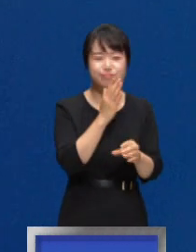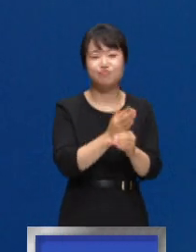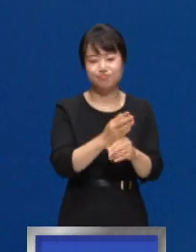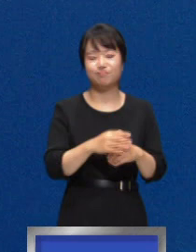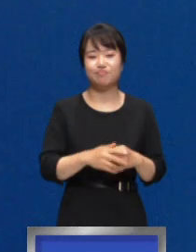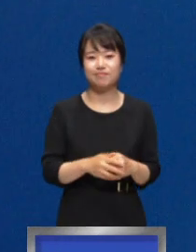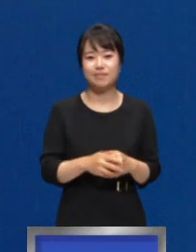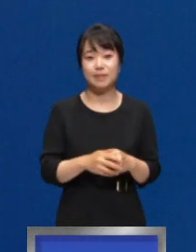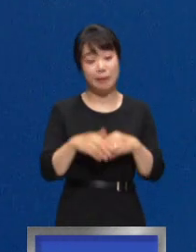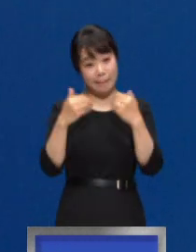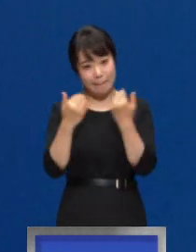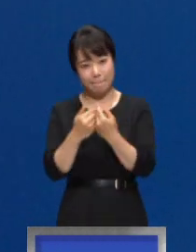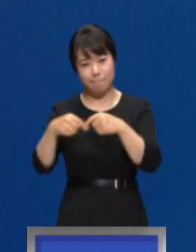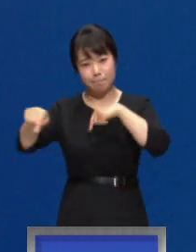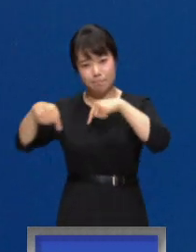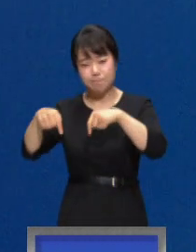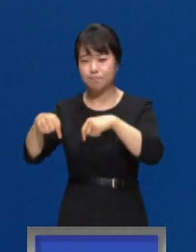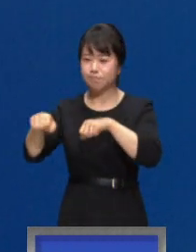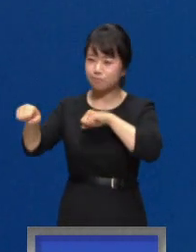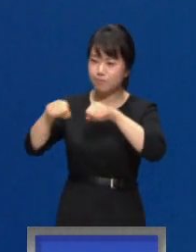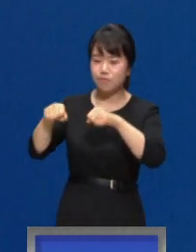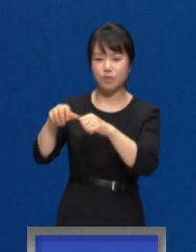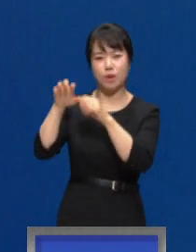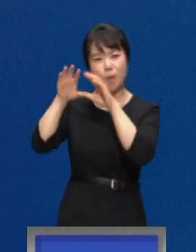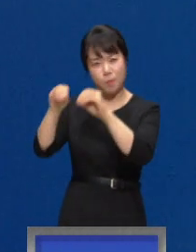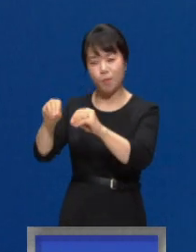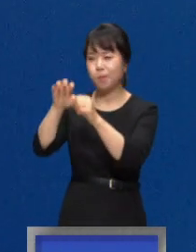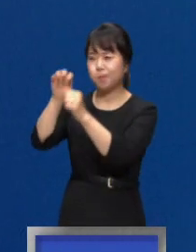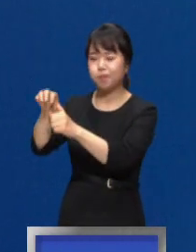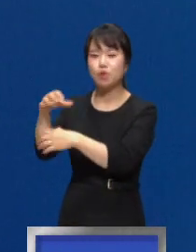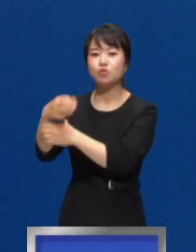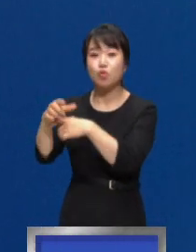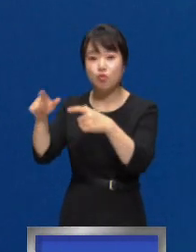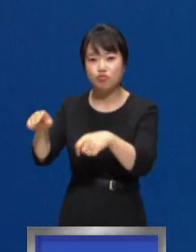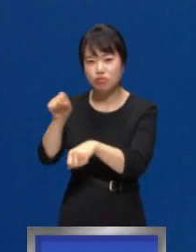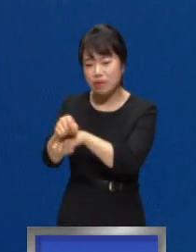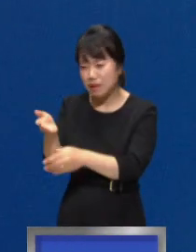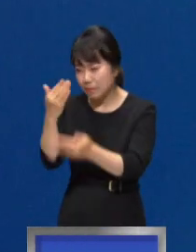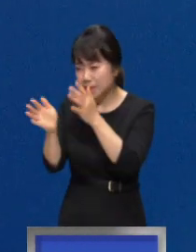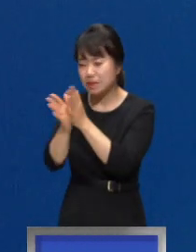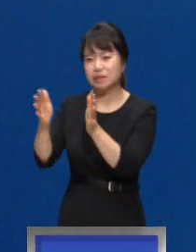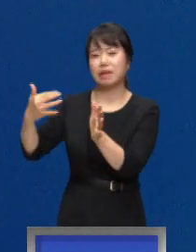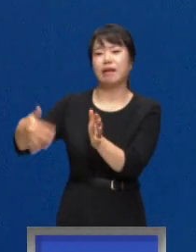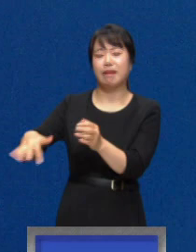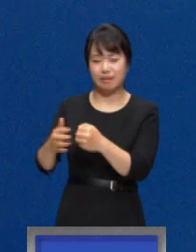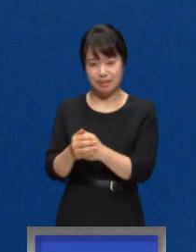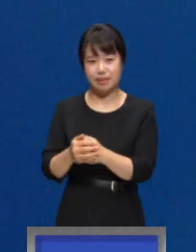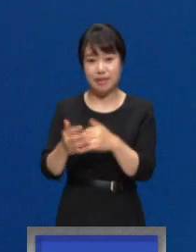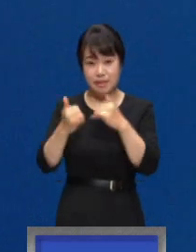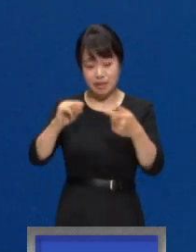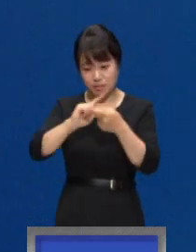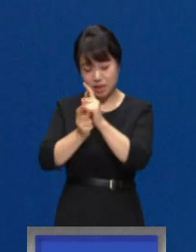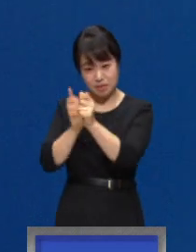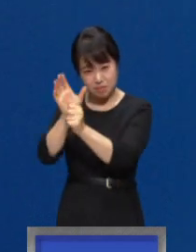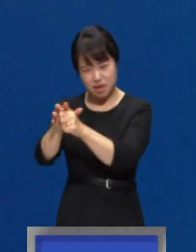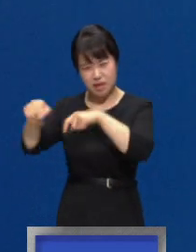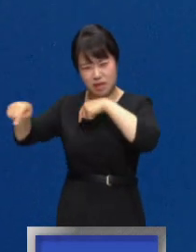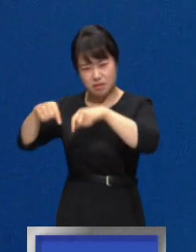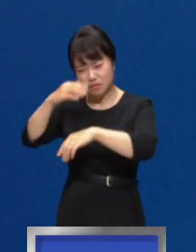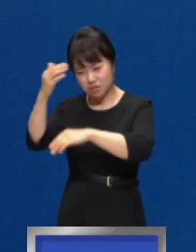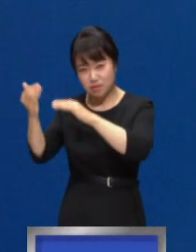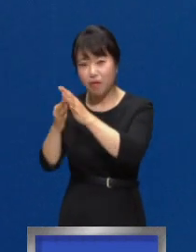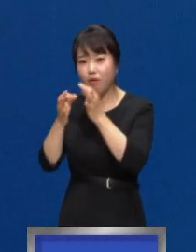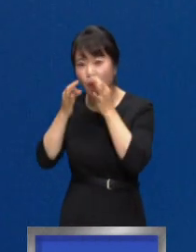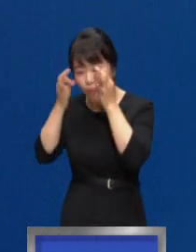있습니다. 반면 의정 활동 자체가 마비된 종로구는 감사를 시작도 못했습니다. 주민을 대신해 지방자치를